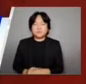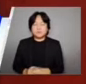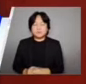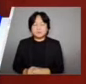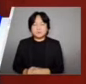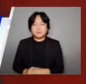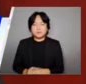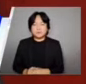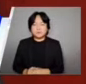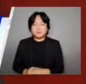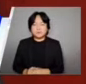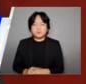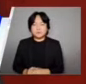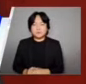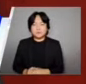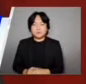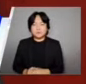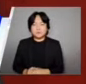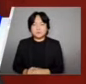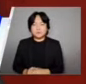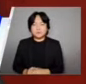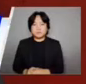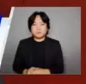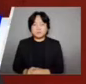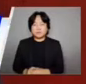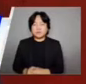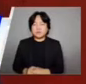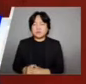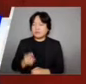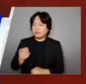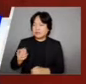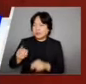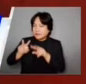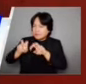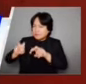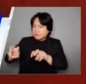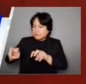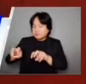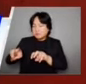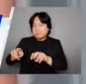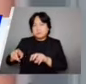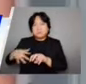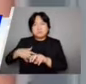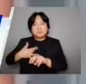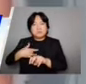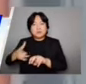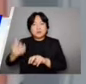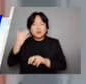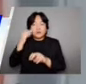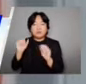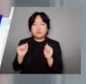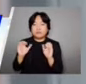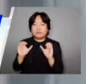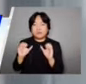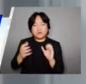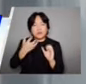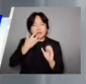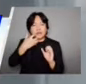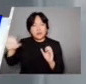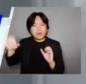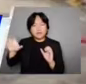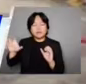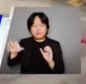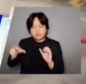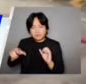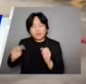is overheat of ng air condition. Pero hindi pa malinaw sa ngayon kung ano ang sanhing